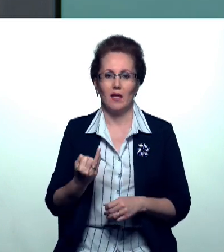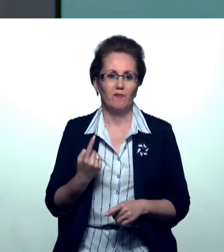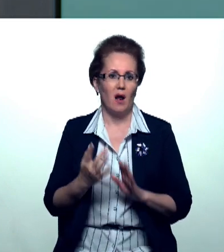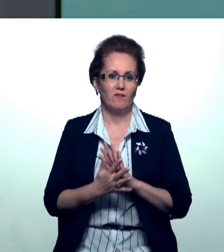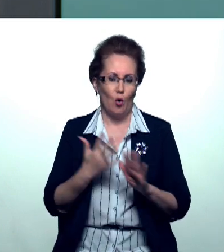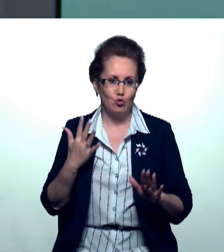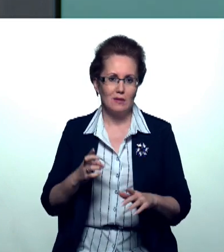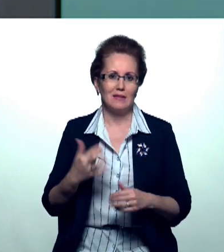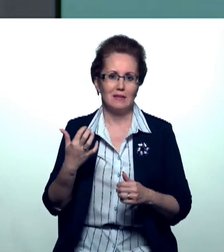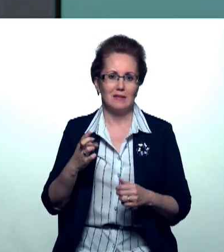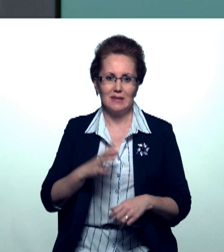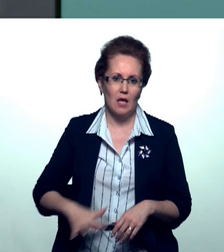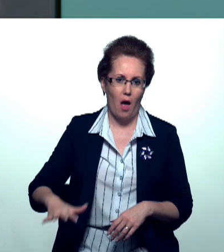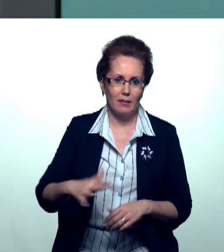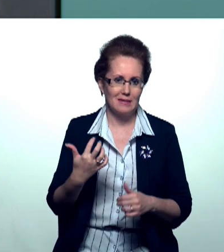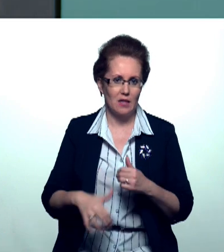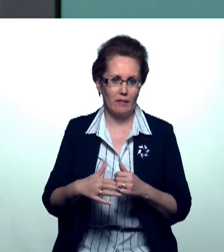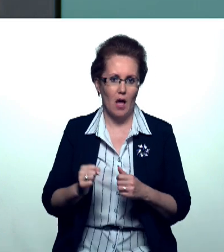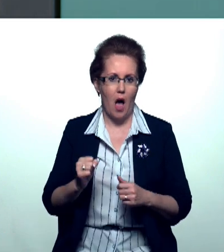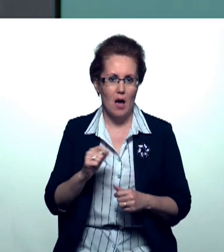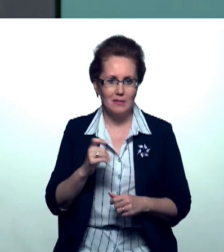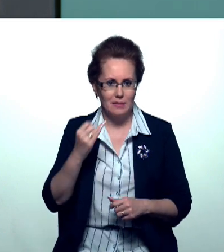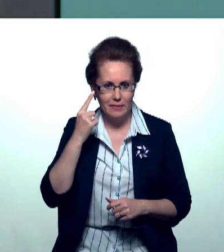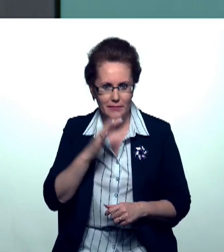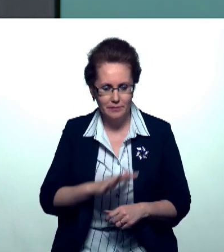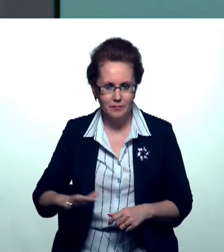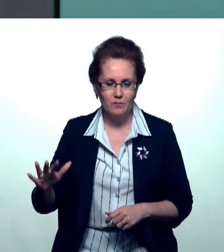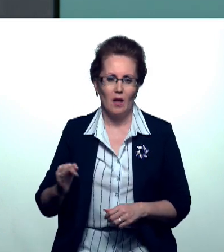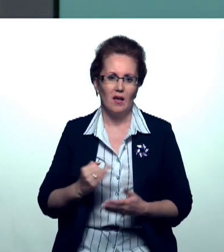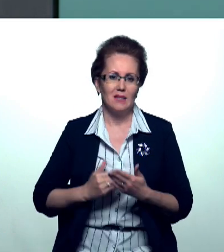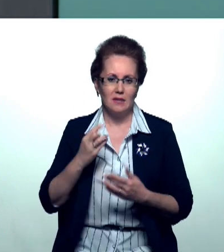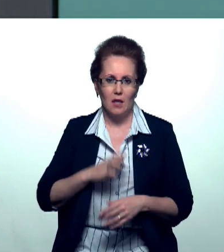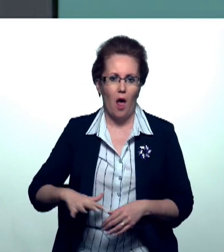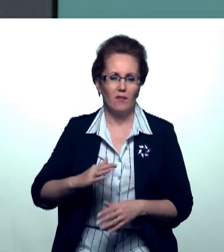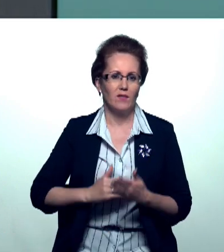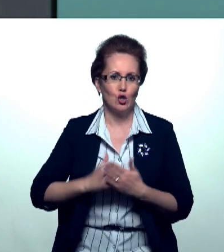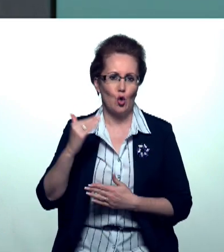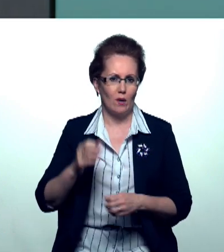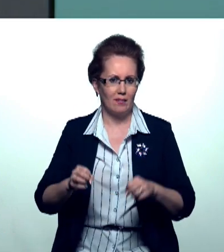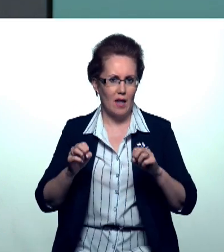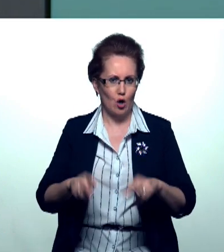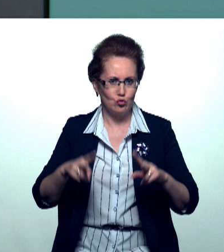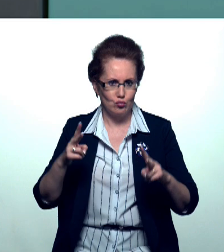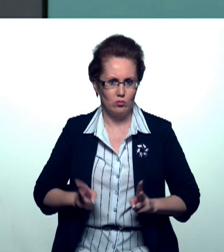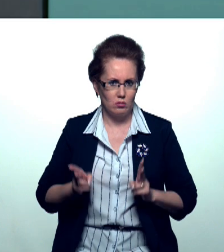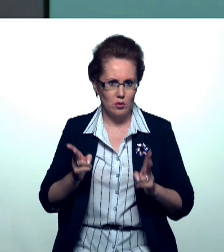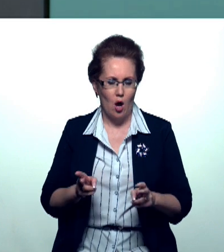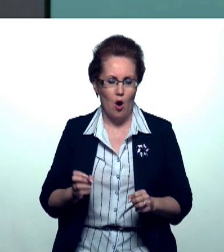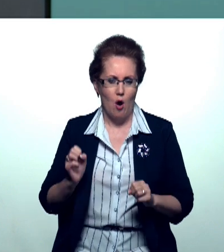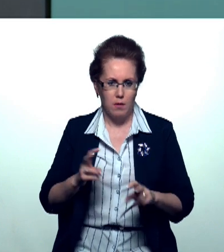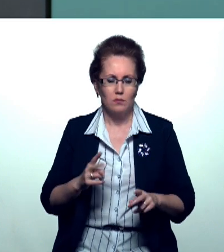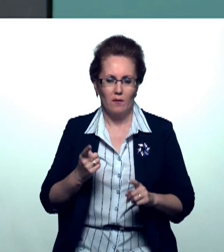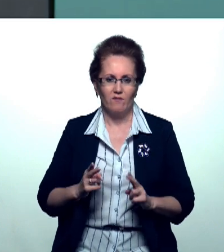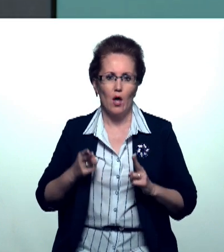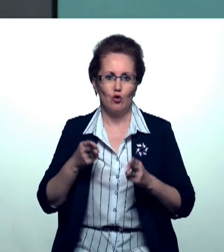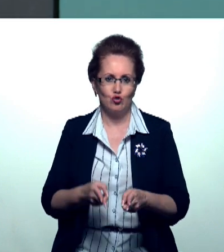очередь из стран Средней Азии, из стран с высокой террористической опасностью, в общем-то, въезжать на территорию страны